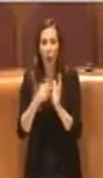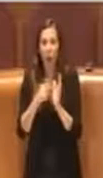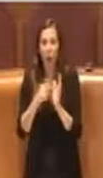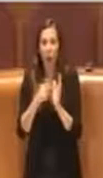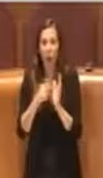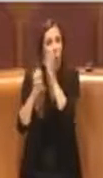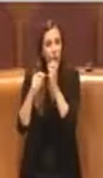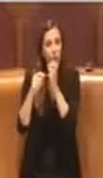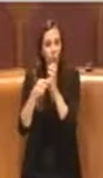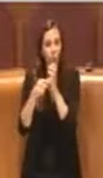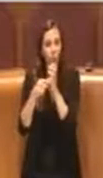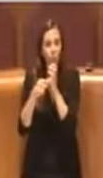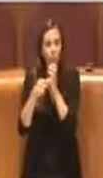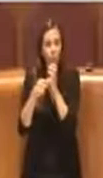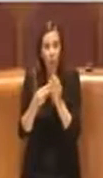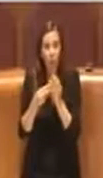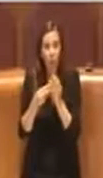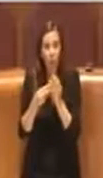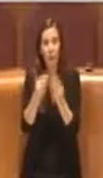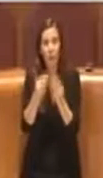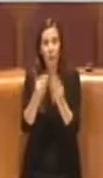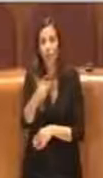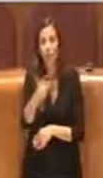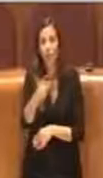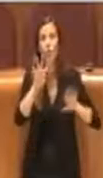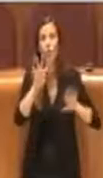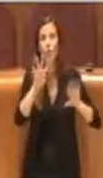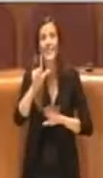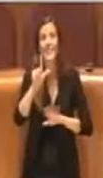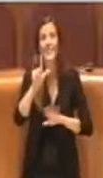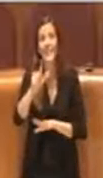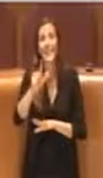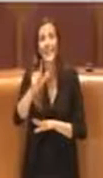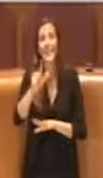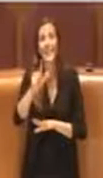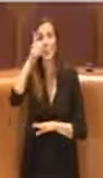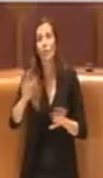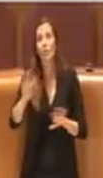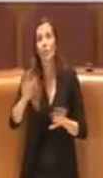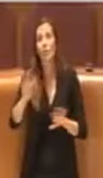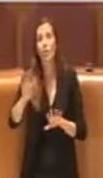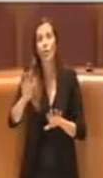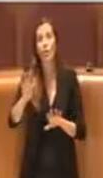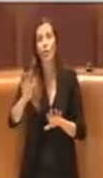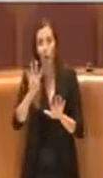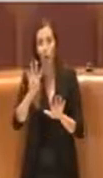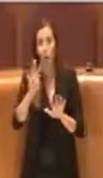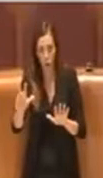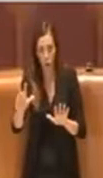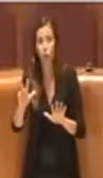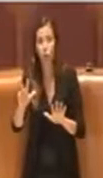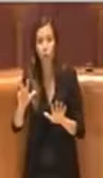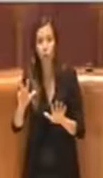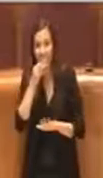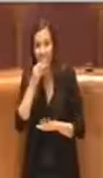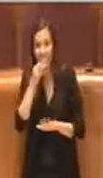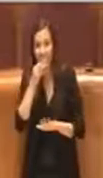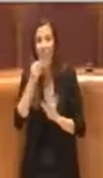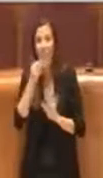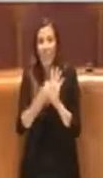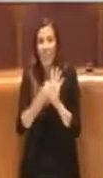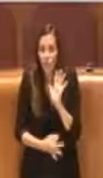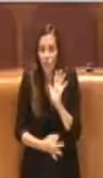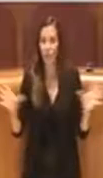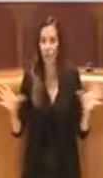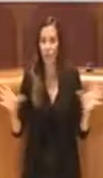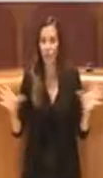agisce anche il regolamento capitolino del 197 del 98, che associa tutte queste discipline, quindi spettacolo viaggiante,